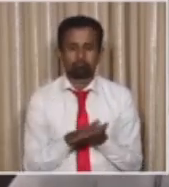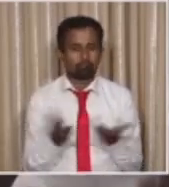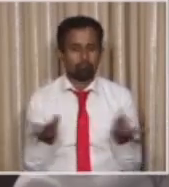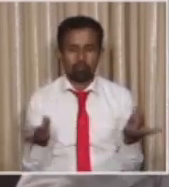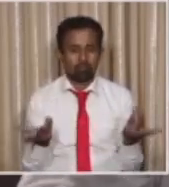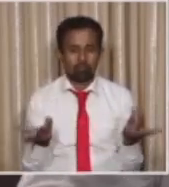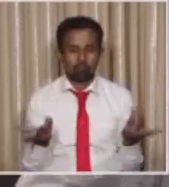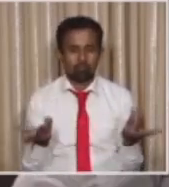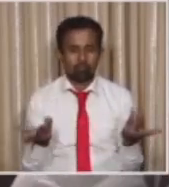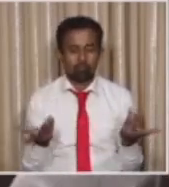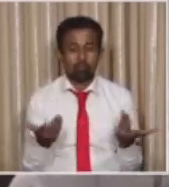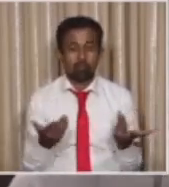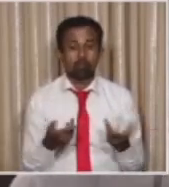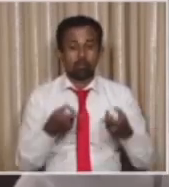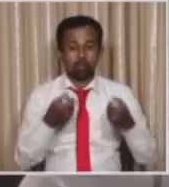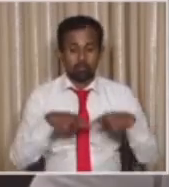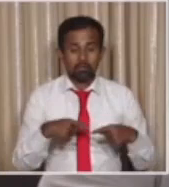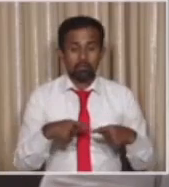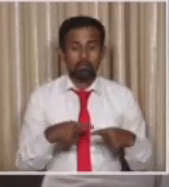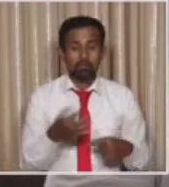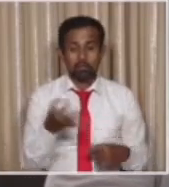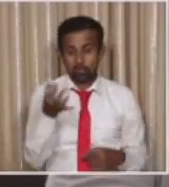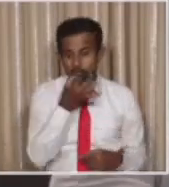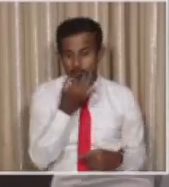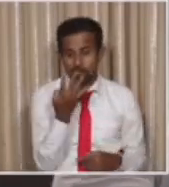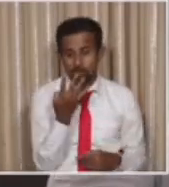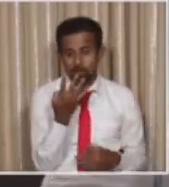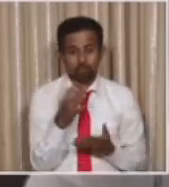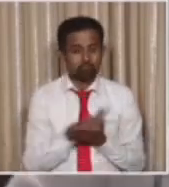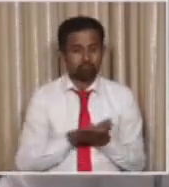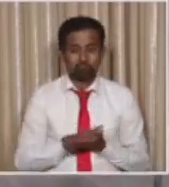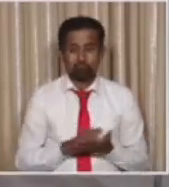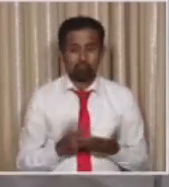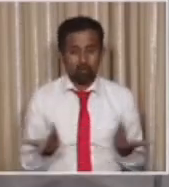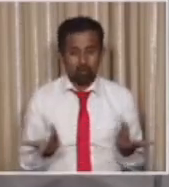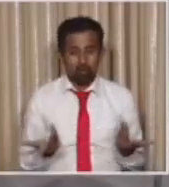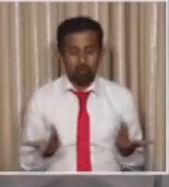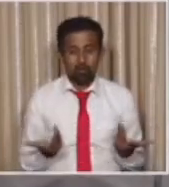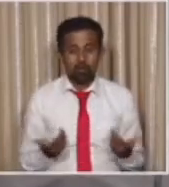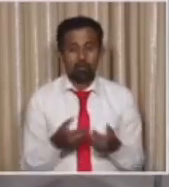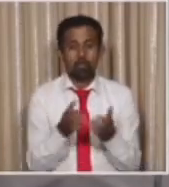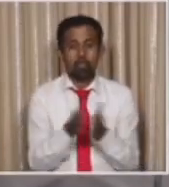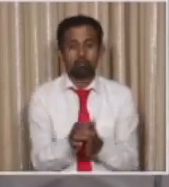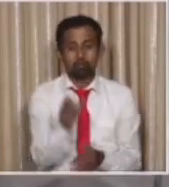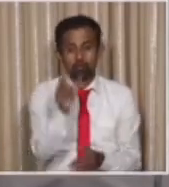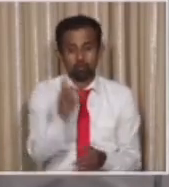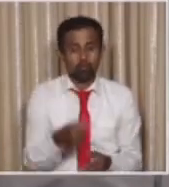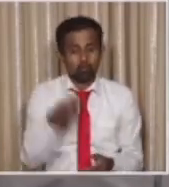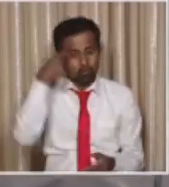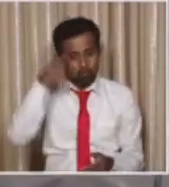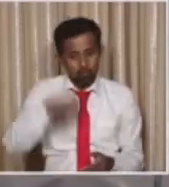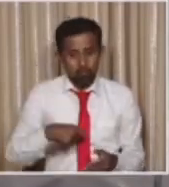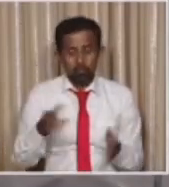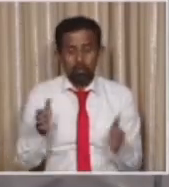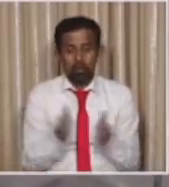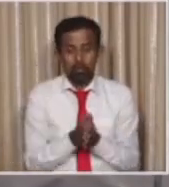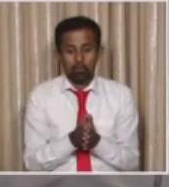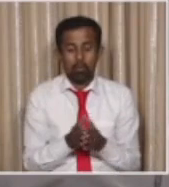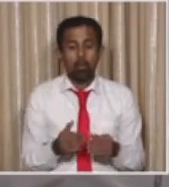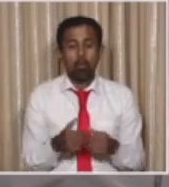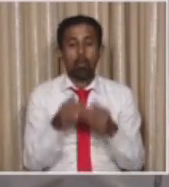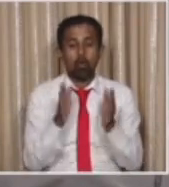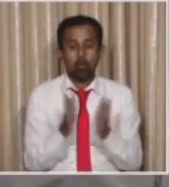කතාවක්. අිතුරු චෝදනා හතරත් කිසිම පදනමක් නැහැයි කියලා එතුමා සාක්ෂි සහිතව මේ ගරු සභාවේ